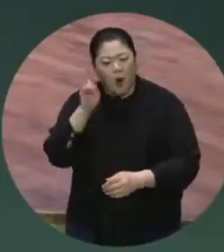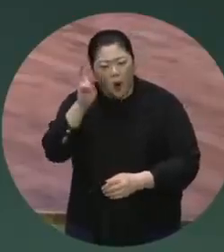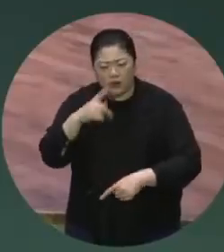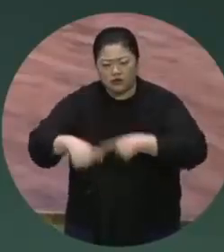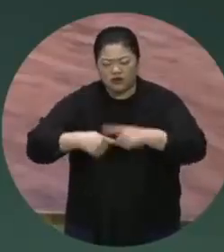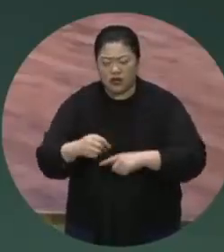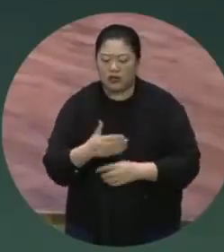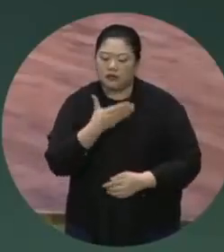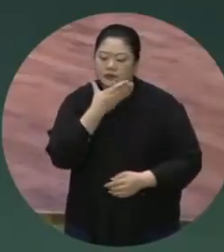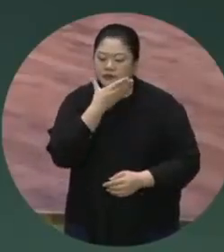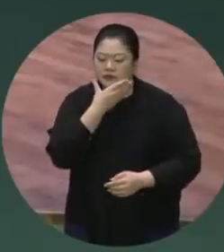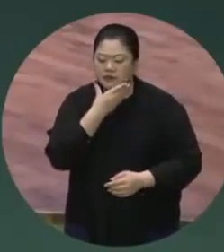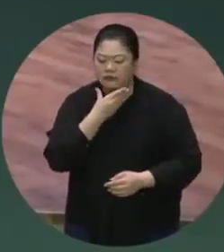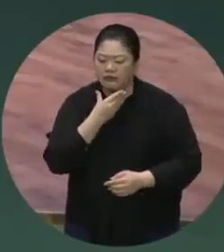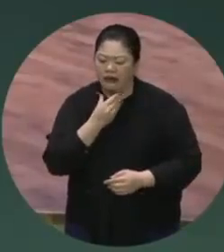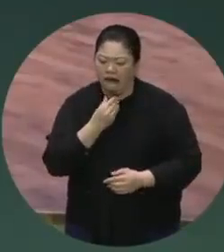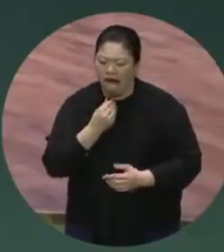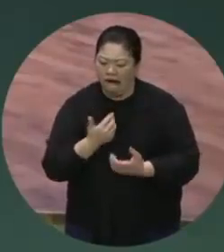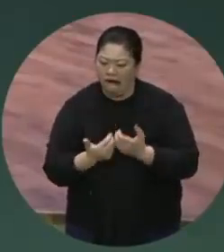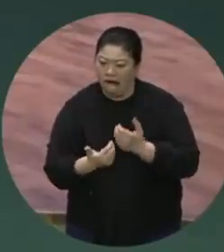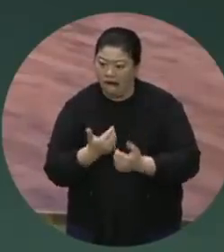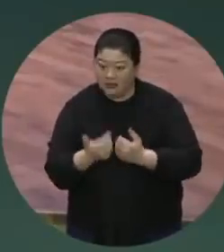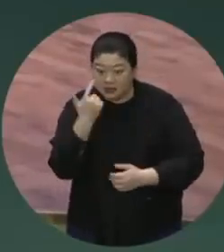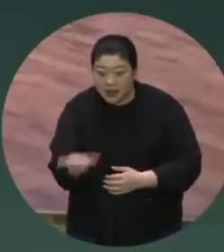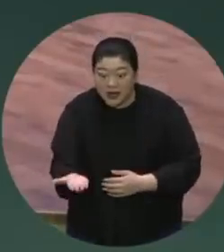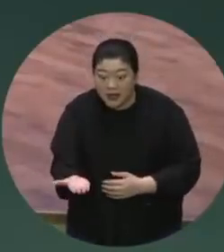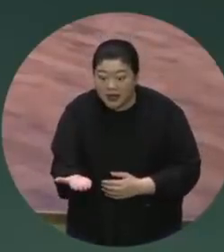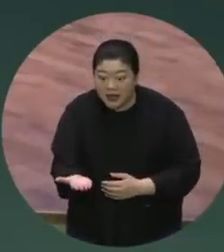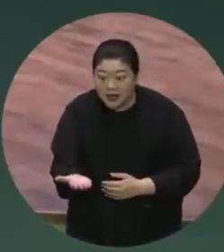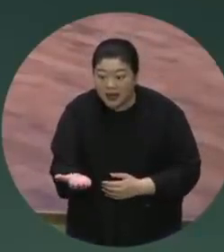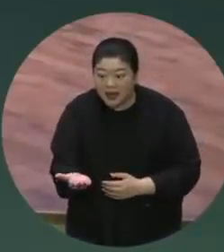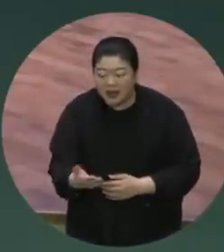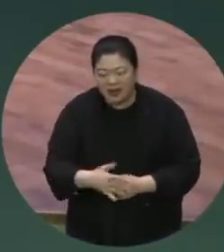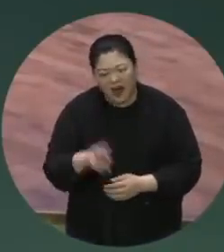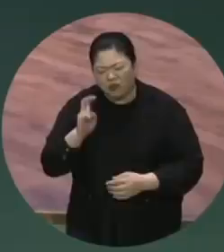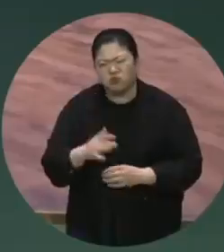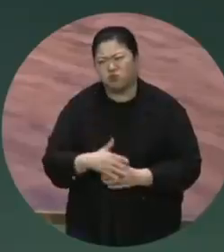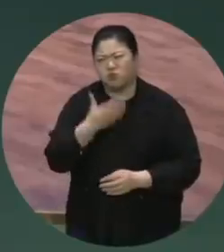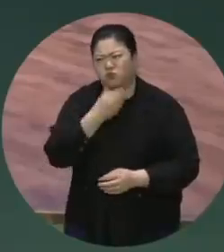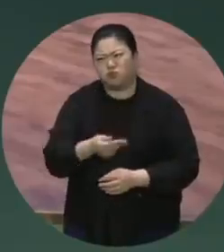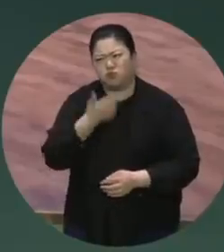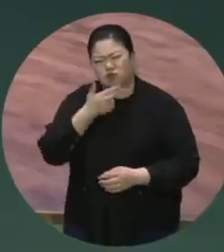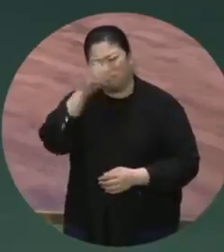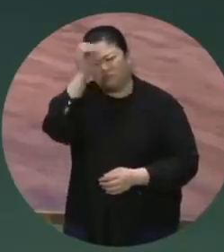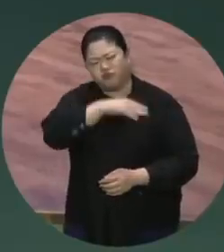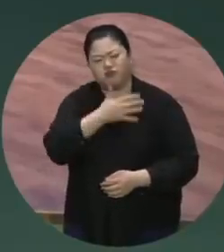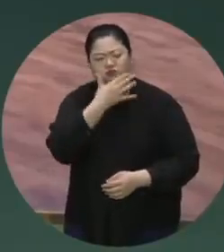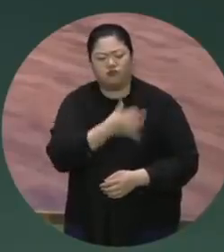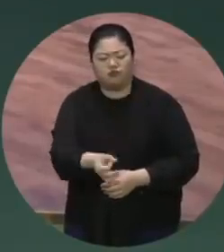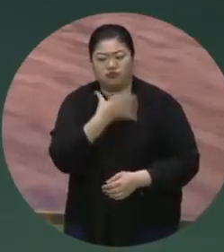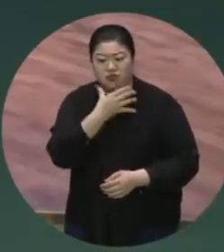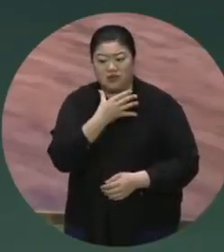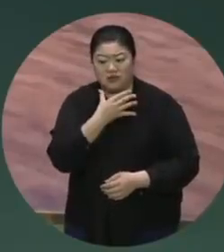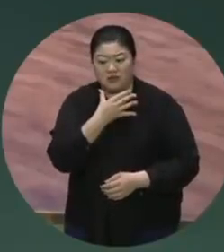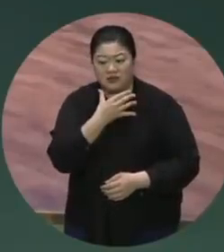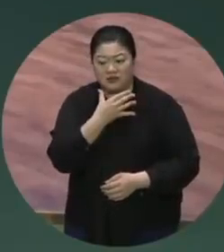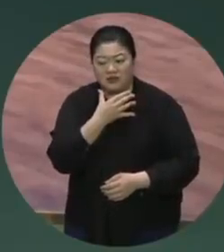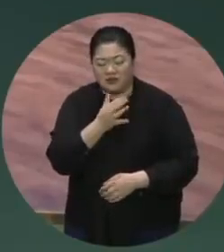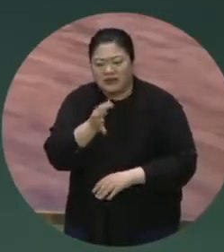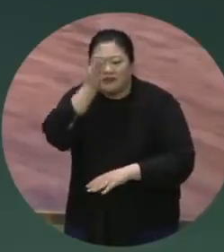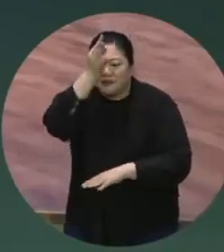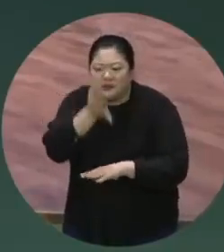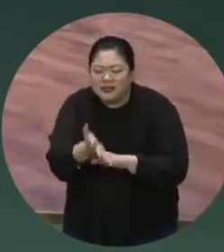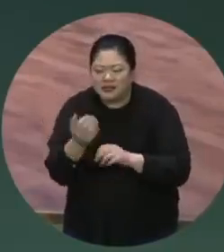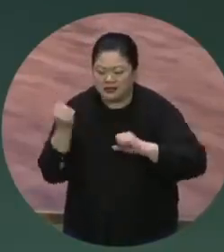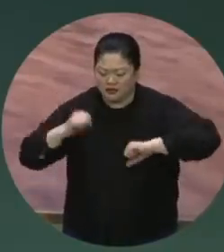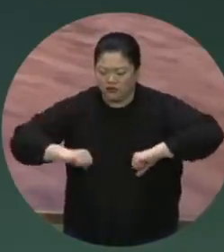어색할까? 나는 행복하다고 느껴진 적이 없다. 이런 사람은 말씀의 순종이 시작부터